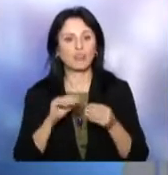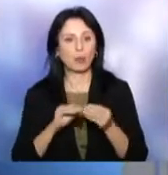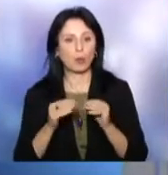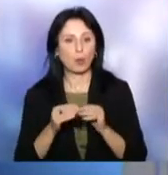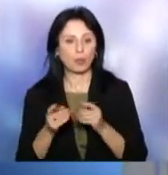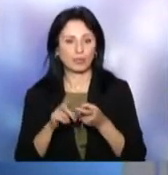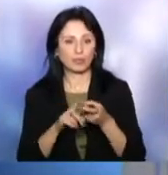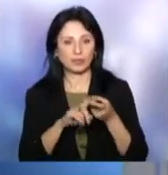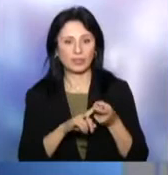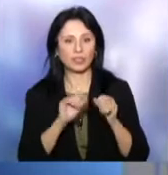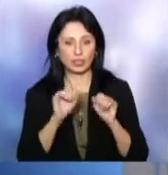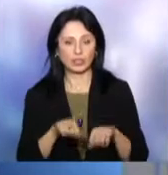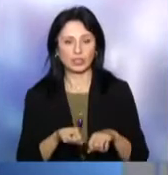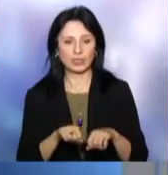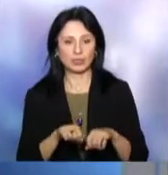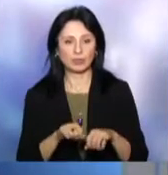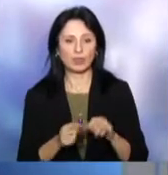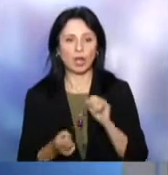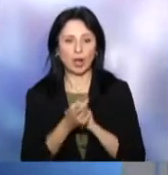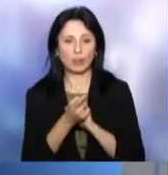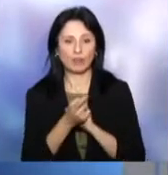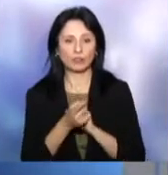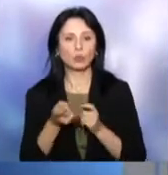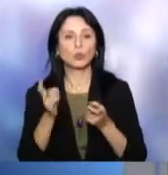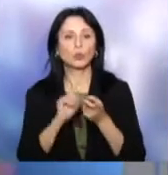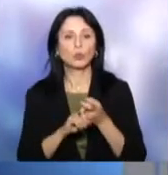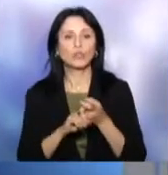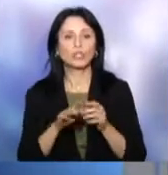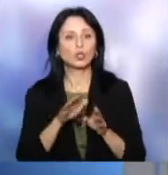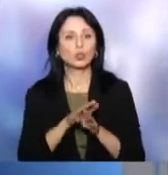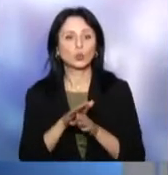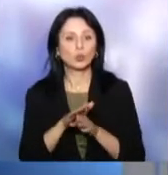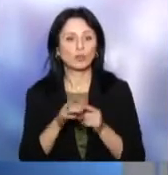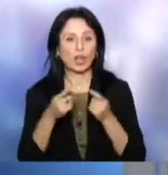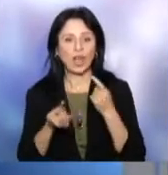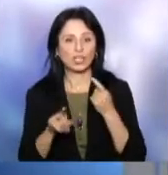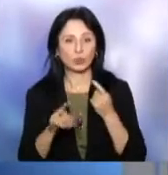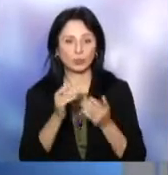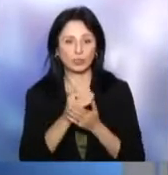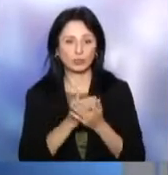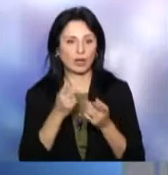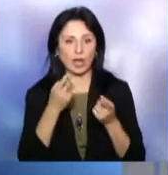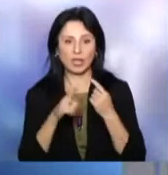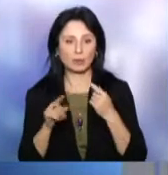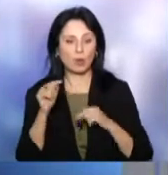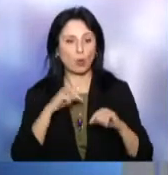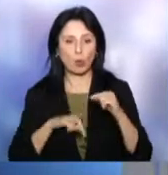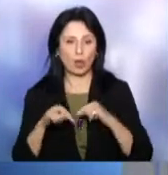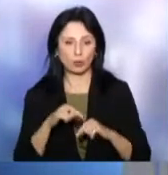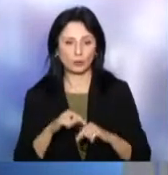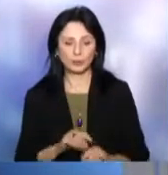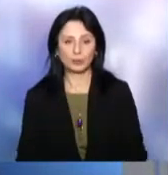პრობლემა შეიძლება აღმოვაჩინოთ, რომ უკავშირდება სრულიად განსხვავებულ სისტემას, განსხვავებულ ორგანოებს და ასე